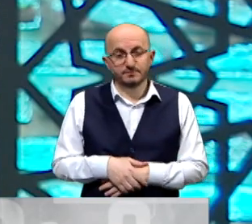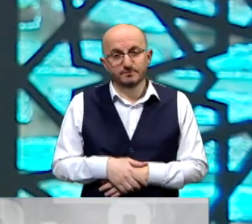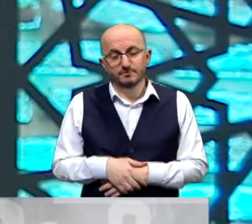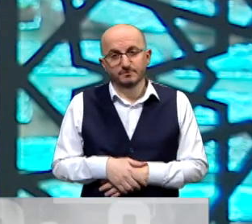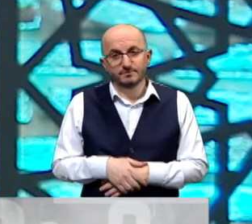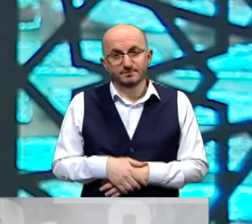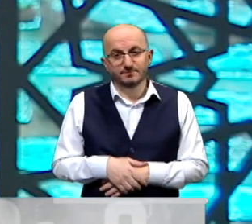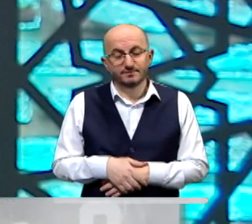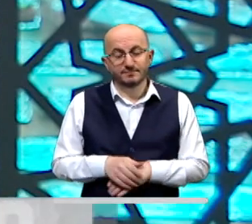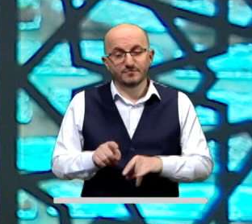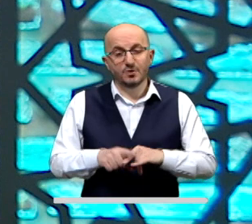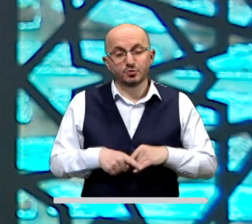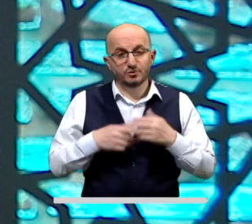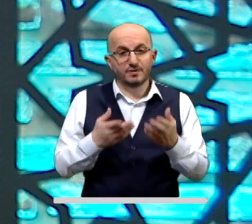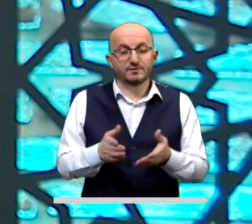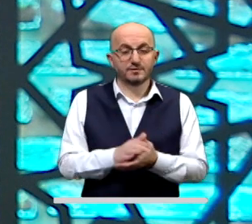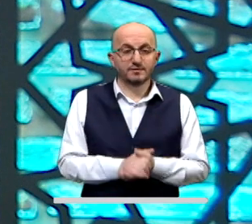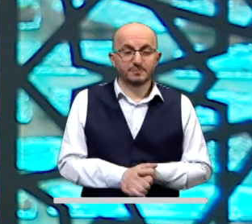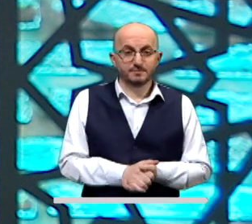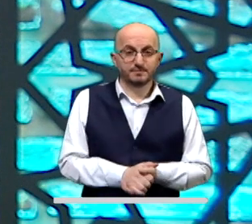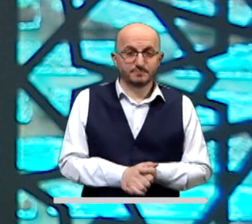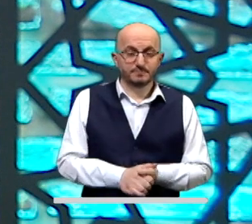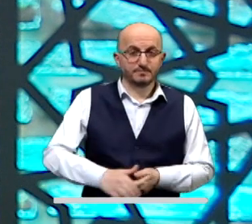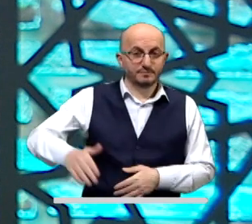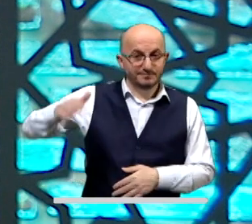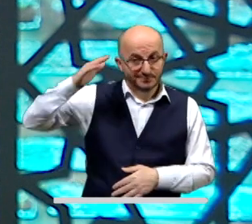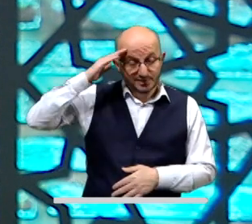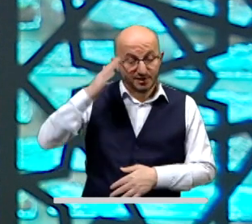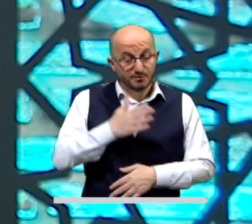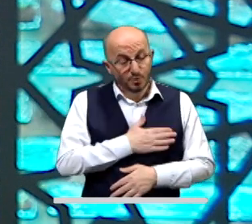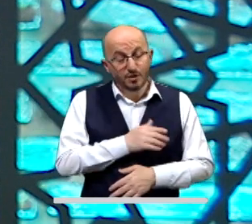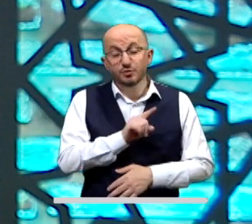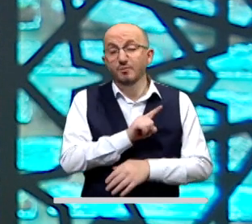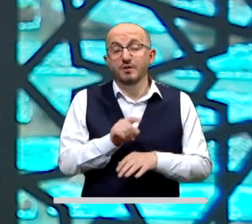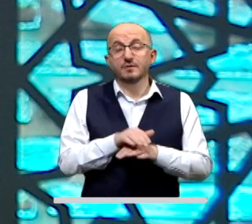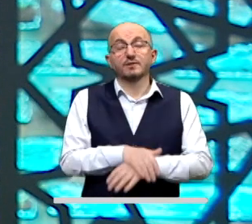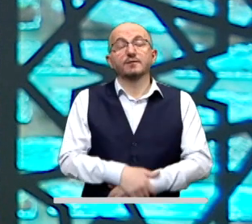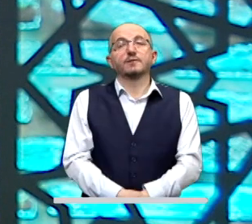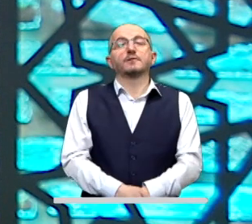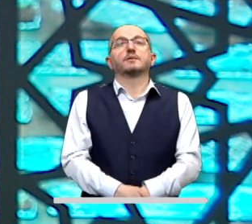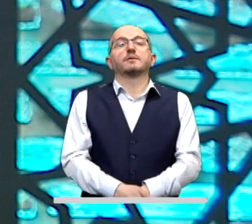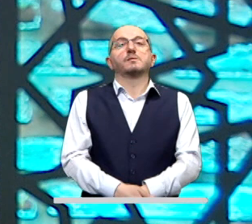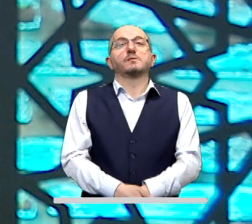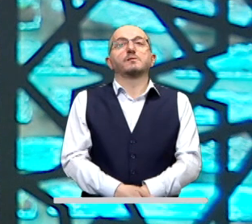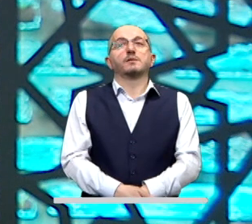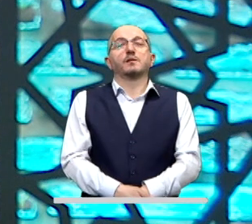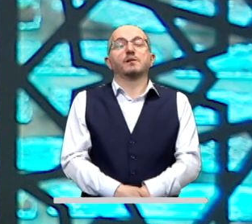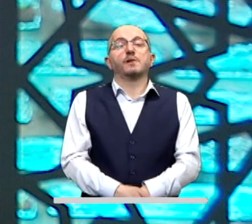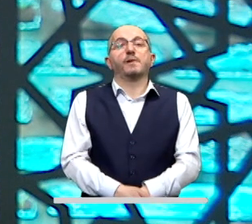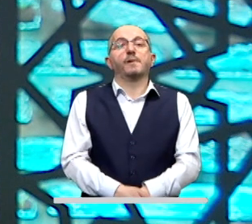hattımızda hoş geldiniz efendim Selamünaleyküm hayırlı yayınlar Efendim ve Aleyna aleykümselam Allah razı olsun